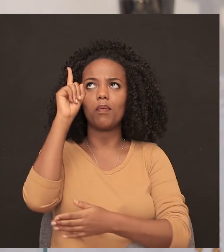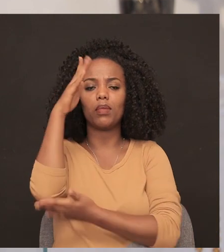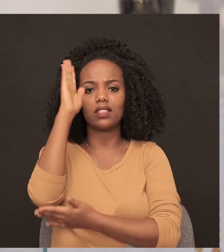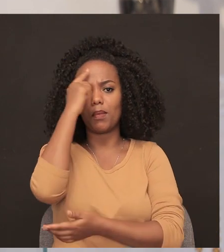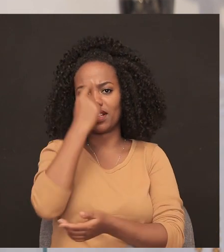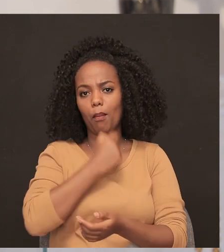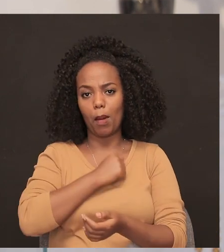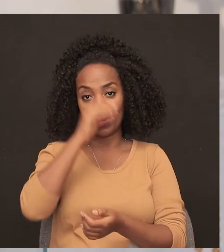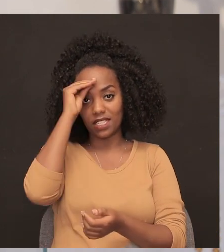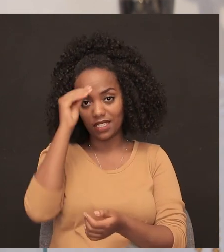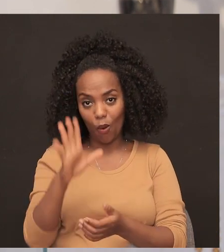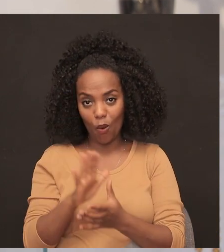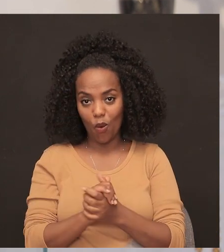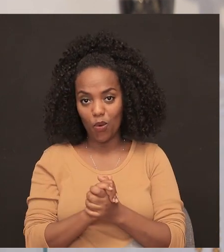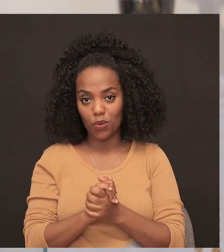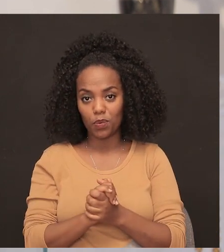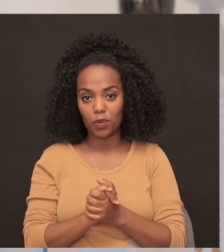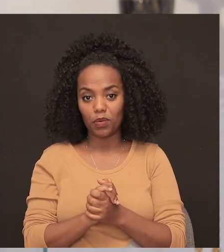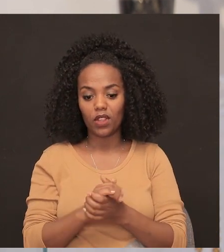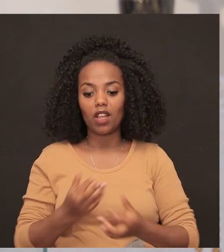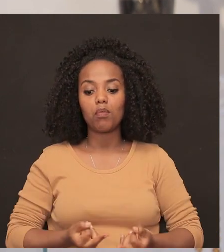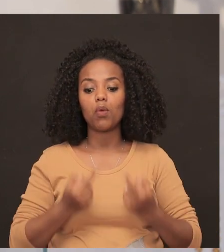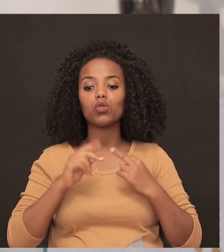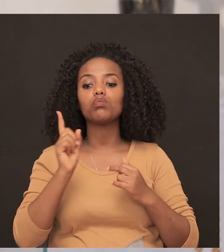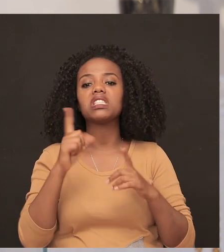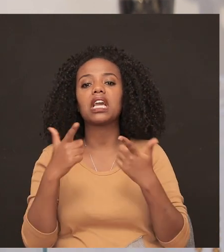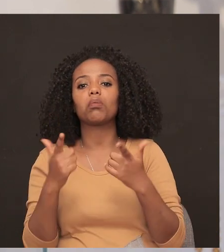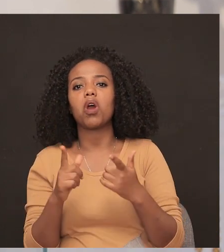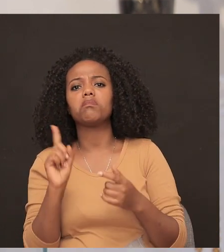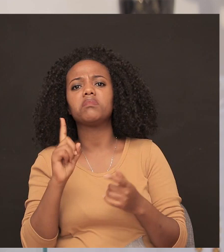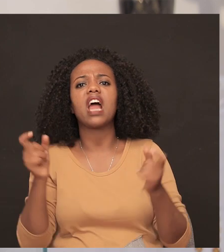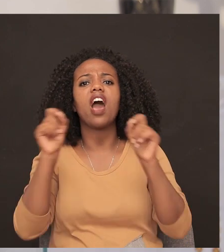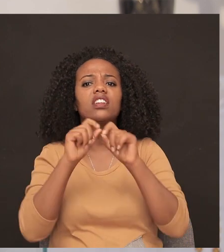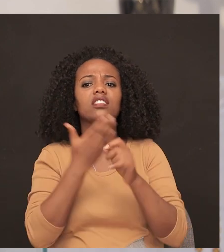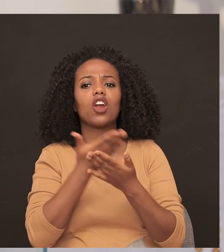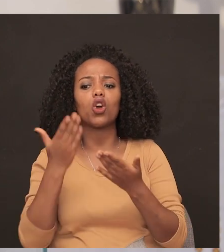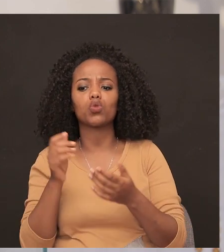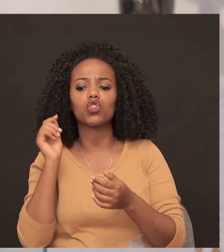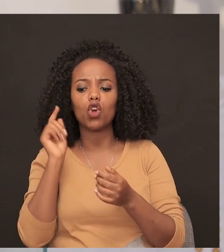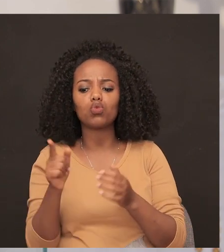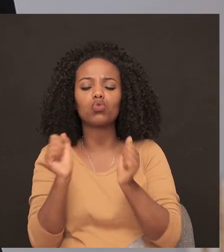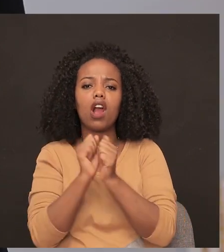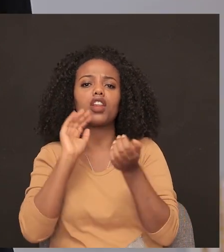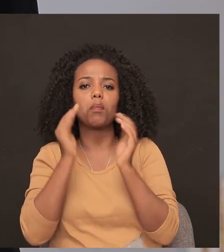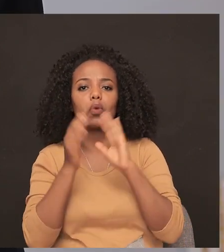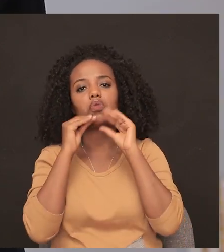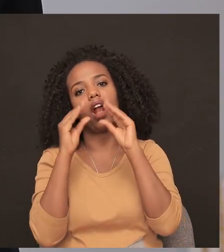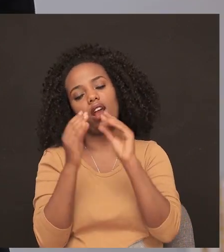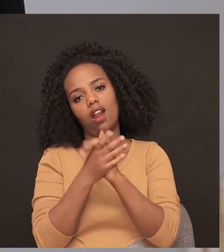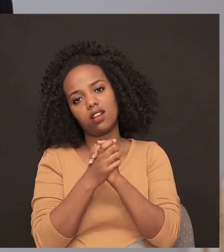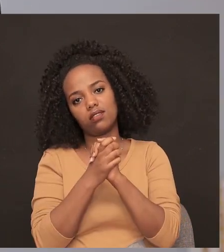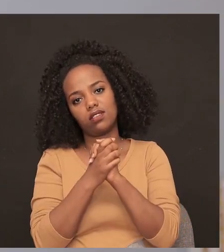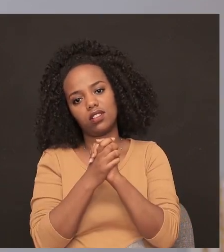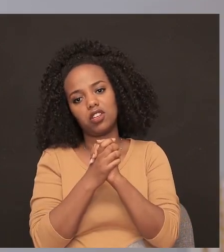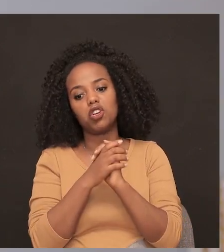ሰው ምን በሕይወቱ እንደሚገጥመው፣ ምን አይነት ነገሮች ከእሱ ጋር እንደሚሆኑ ይናገራል።